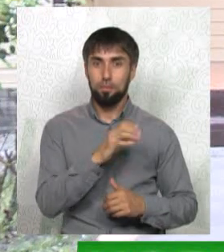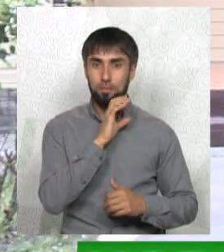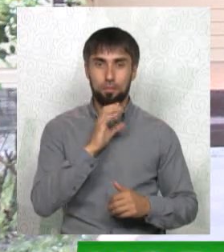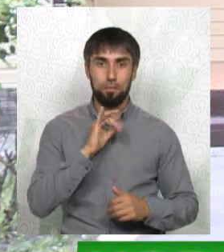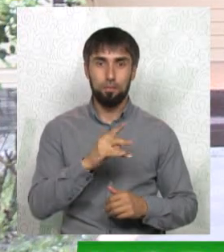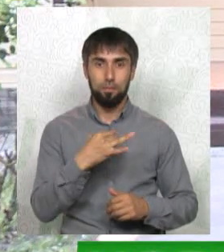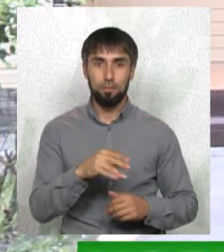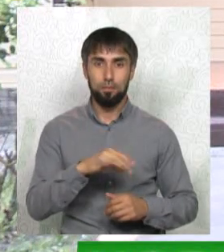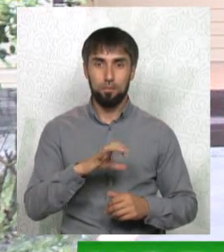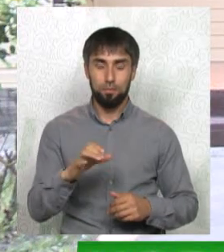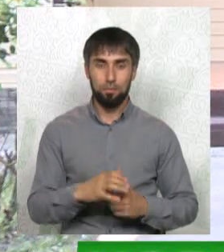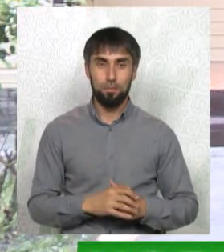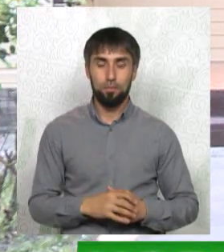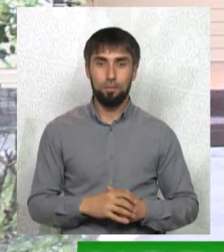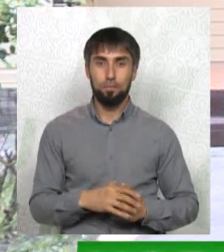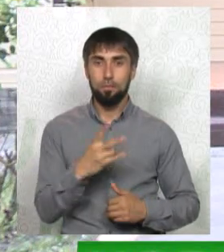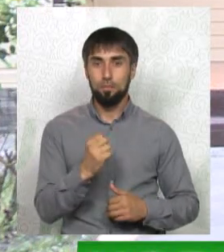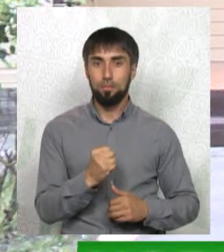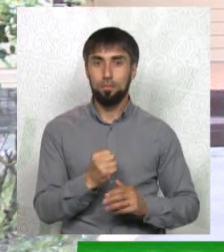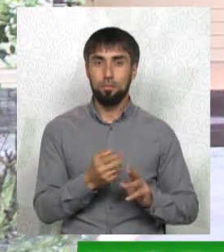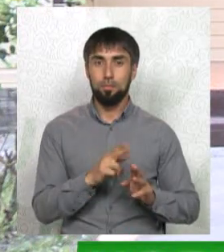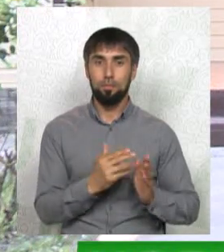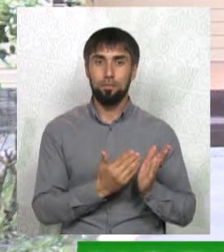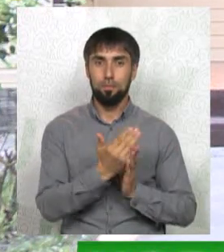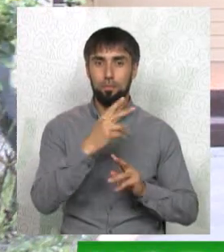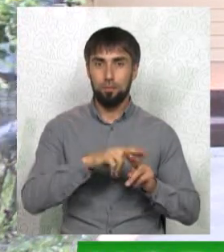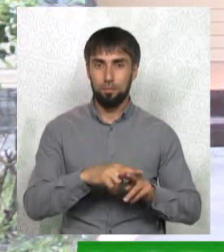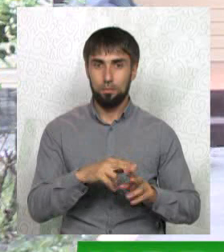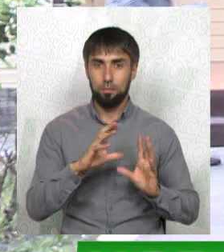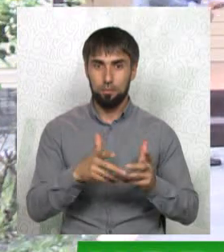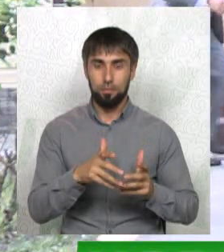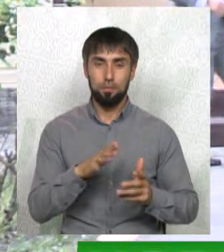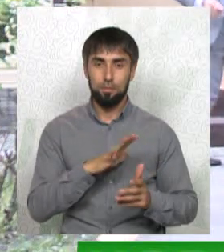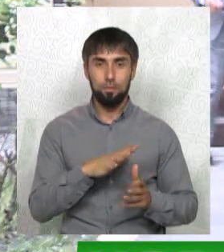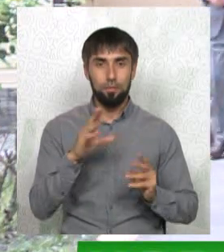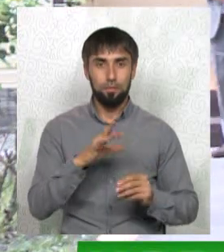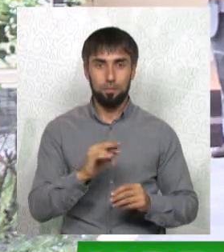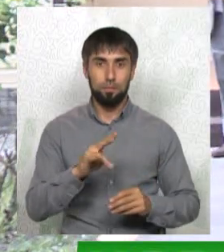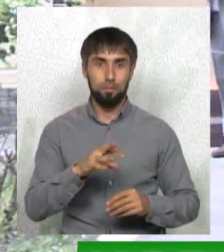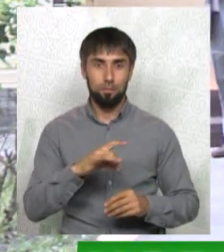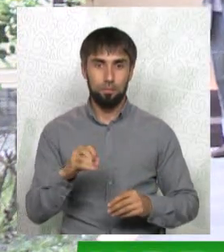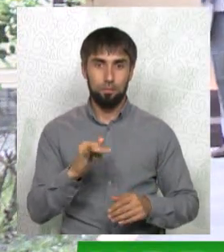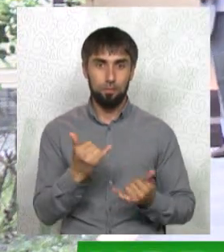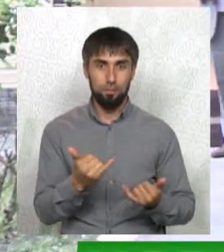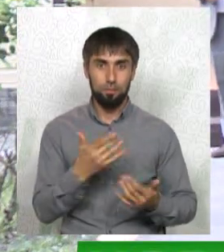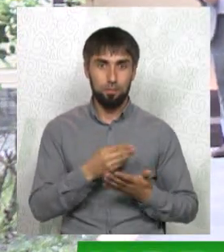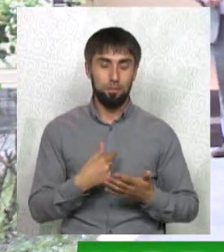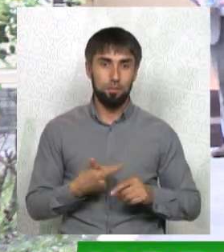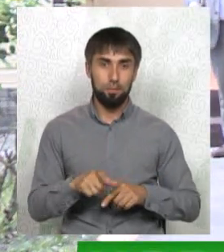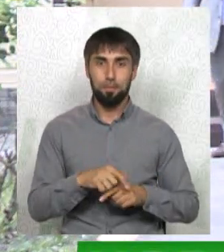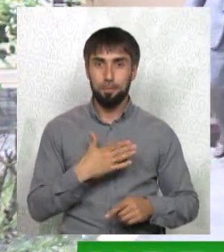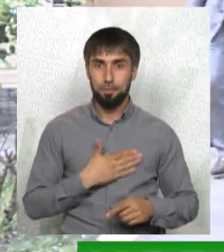и южном полюсах, на вершинах мира, пересек все океаны и моря. И сегодня нам очень